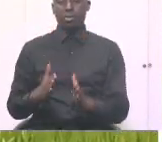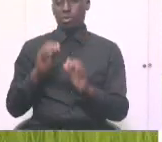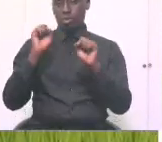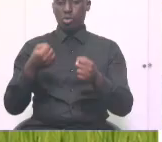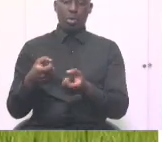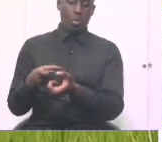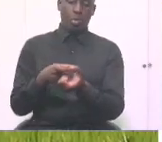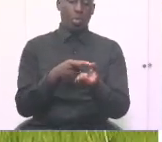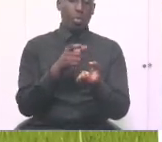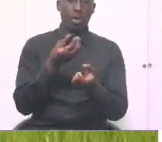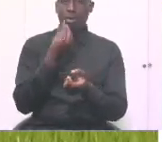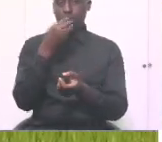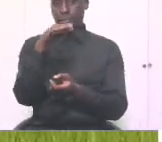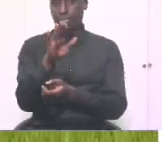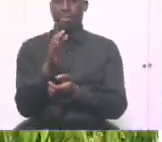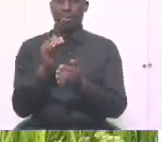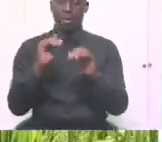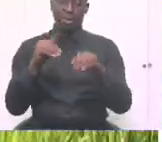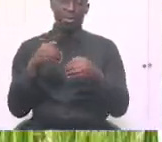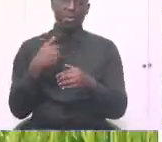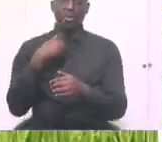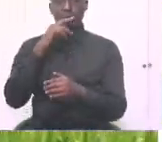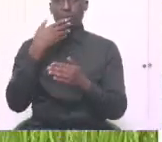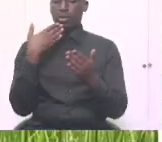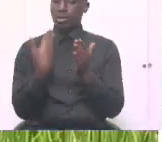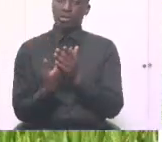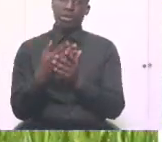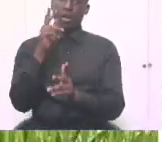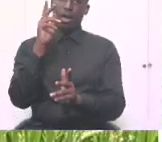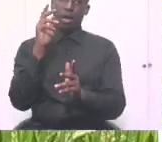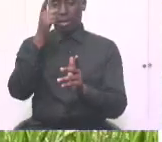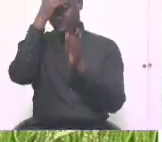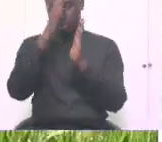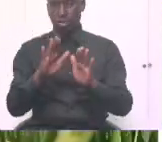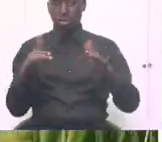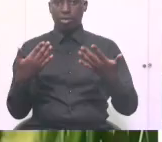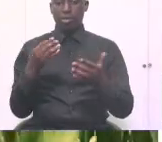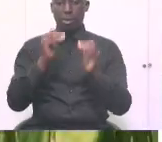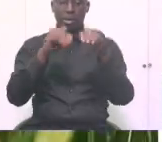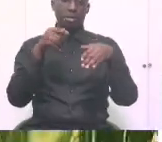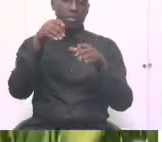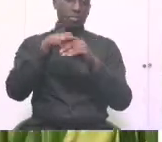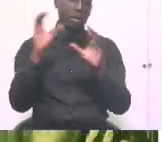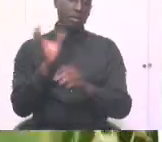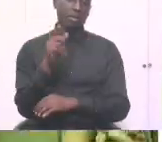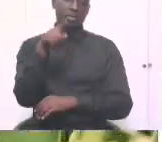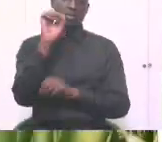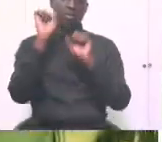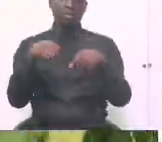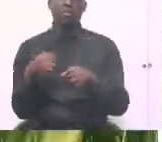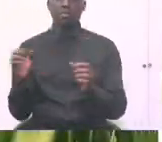kuhira imyaka yabo. Numva igisubizo kirambye ari uko abaturage cyangwa abahinzi bahariya muri ariya makoperative